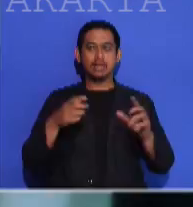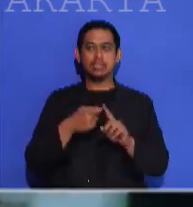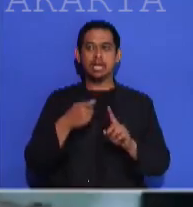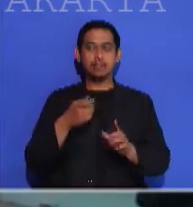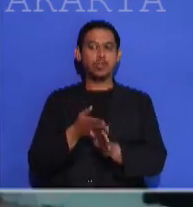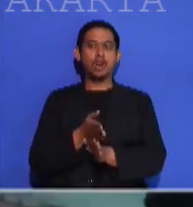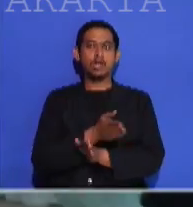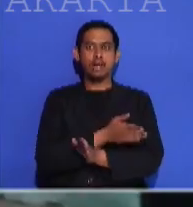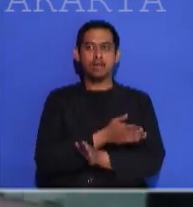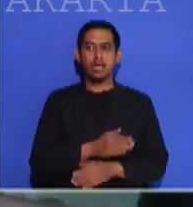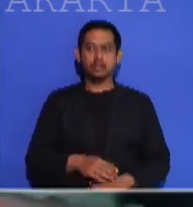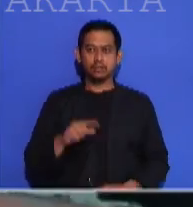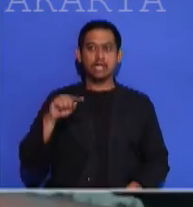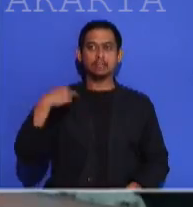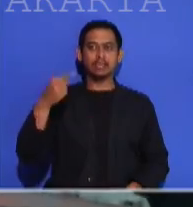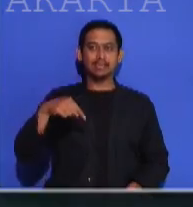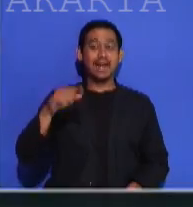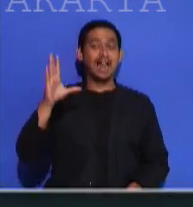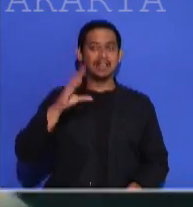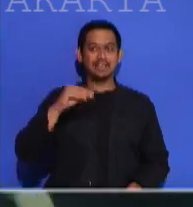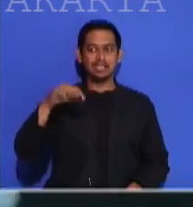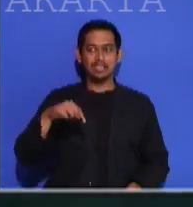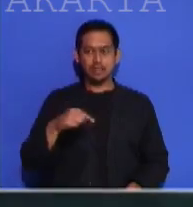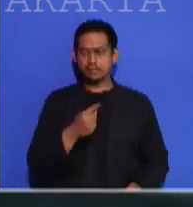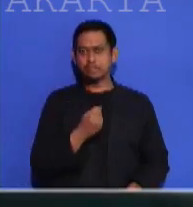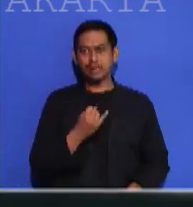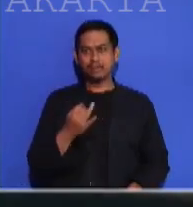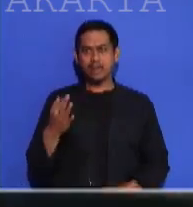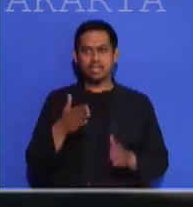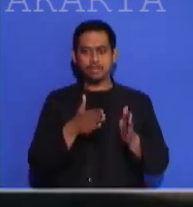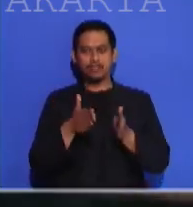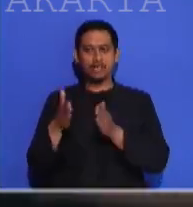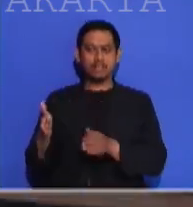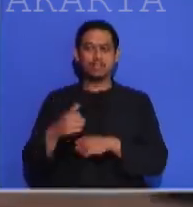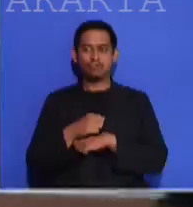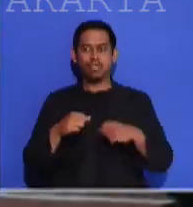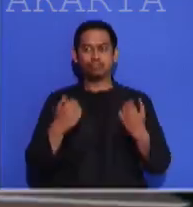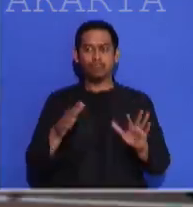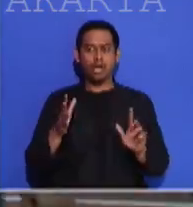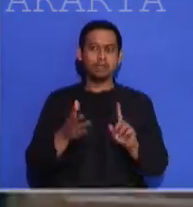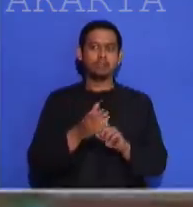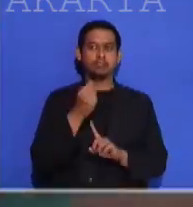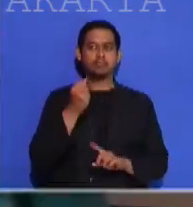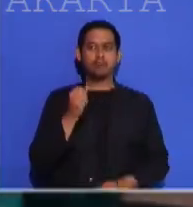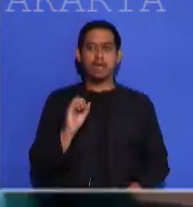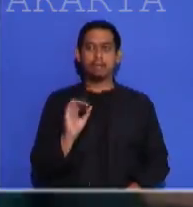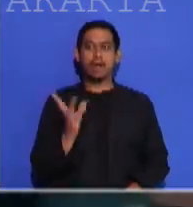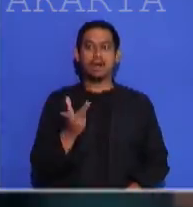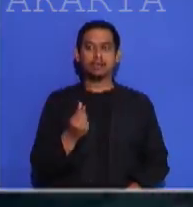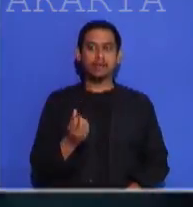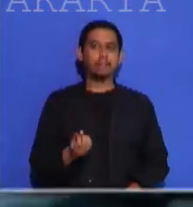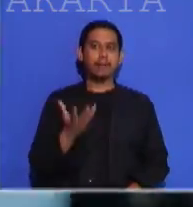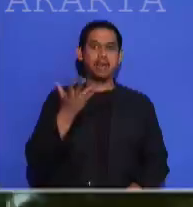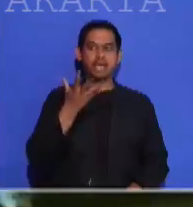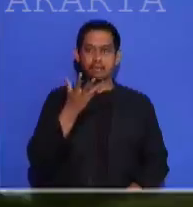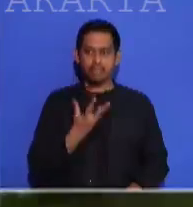sebelumnya sampai hari ini sejumlah cabang olahraga yang diunggulkan DIY telah menuai medali emas perak maupun perunggu